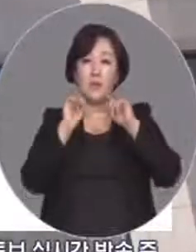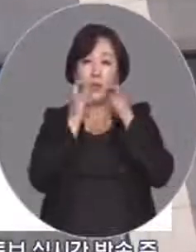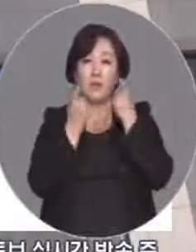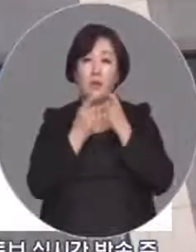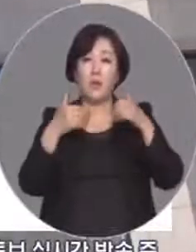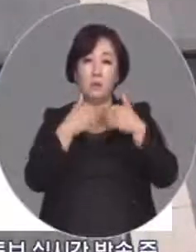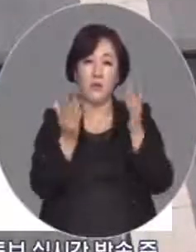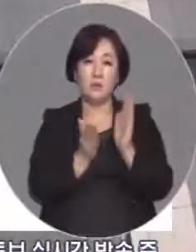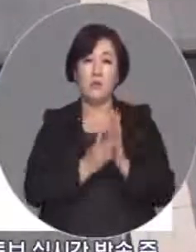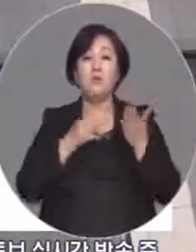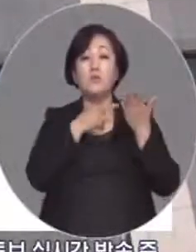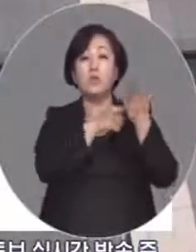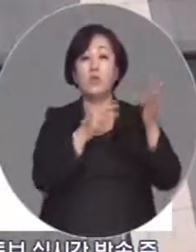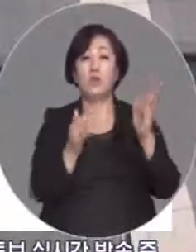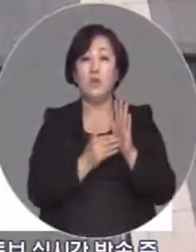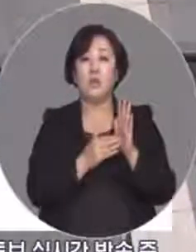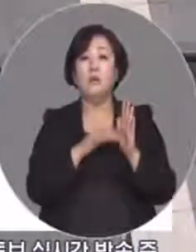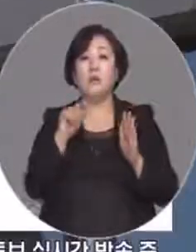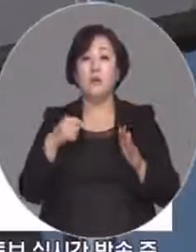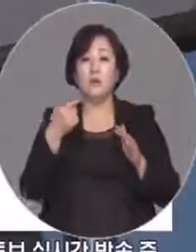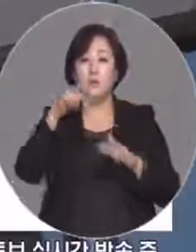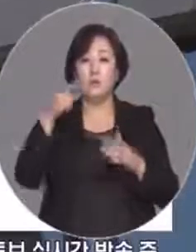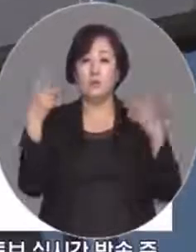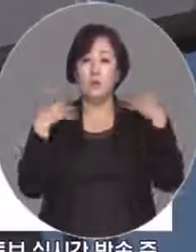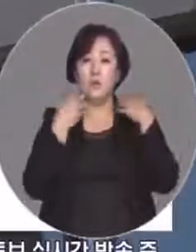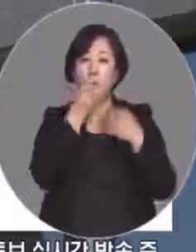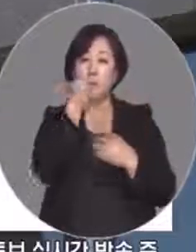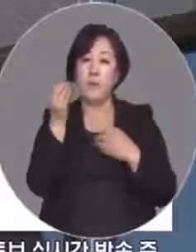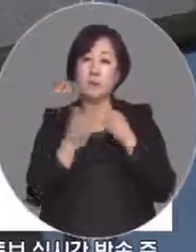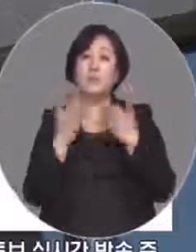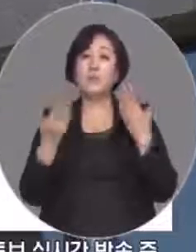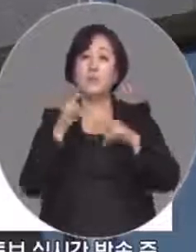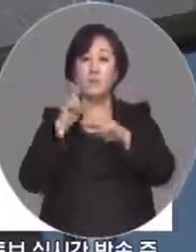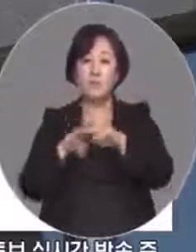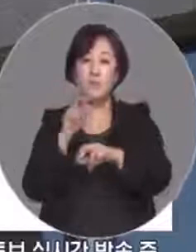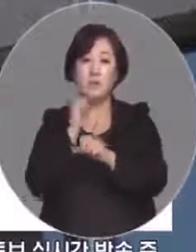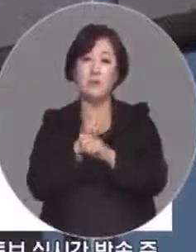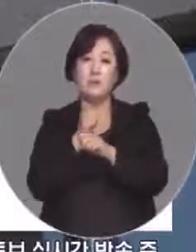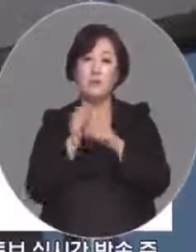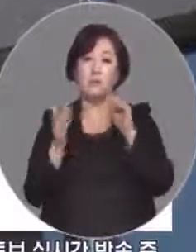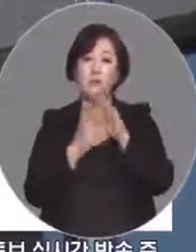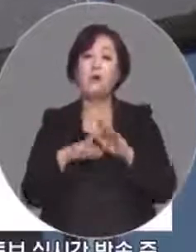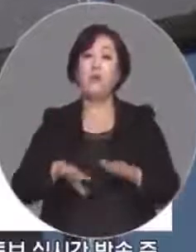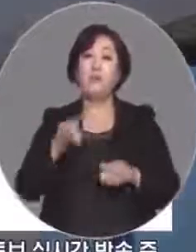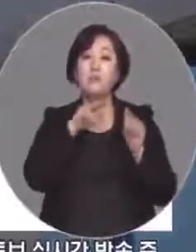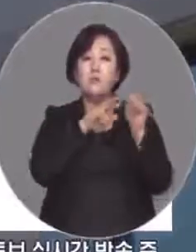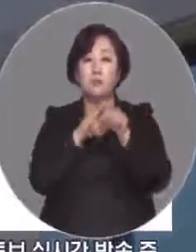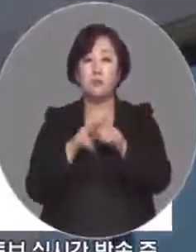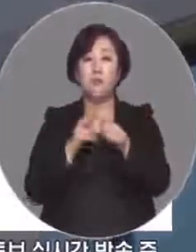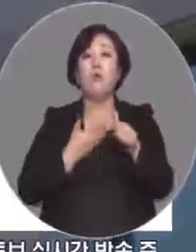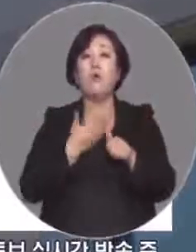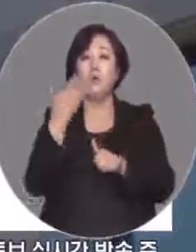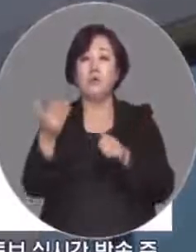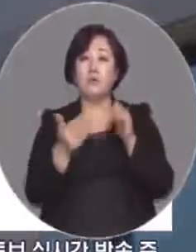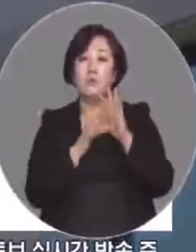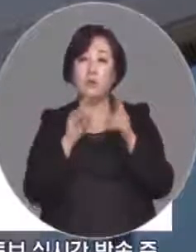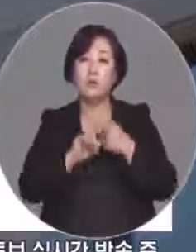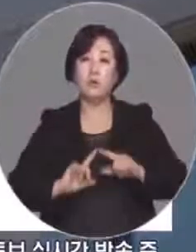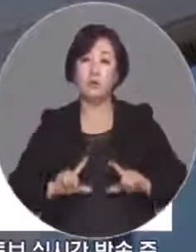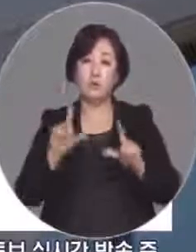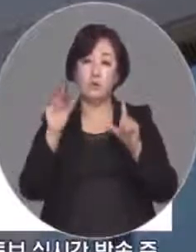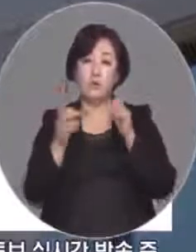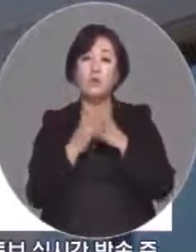밴드 가입 초대장을 보내고 구청 홈페이지에 일자리 정보를 먼저 올렸다고 주장했습니다. 이에 대해